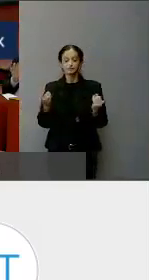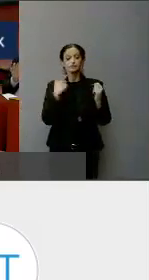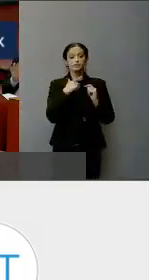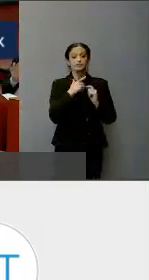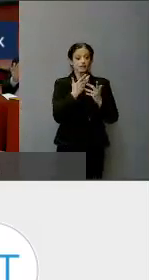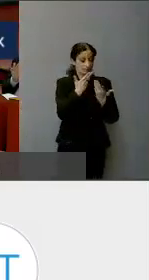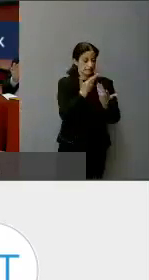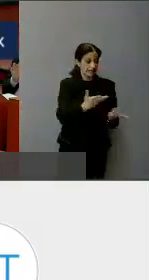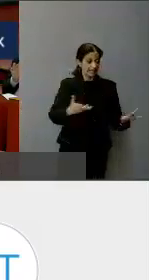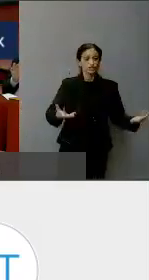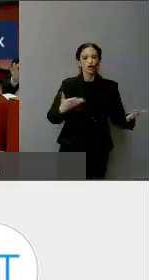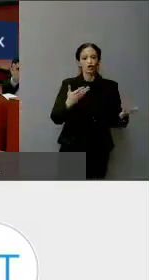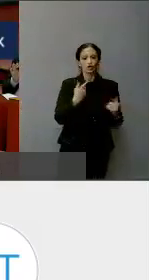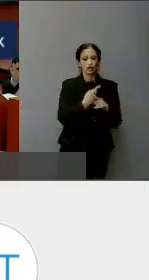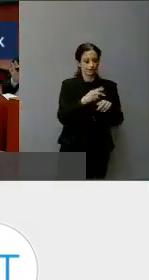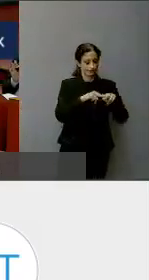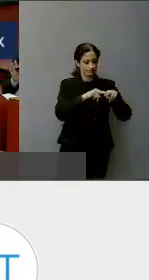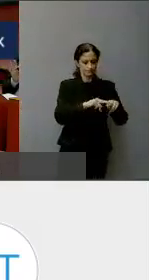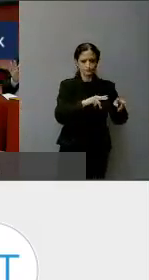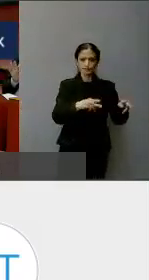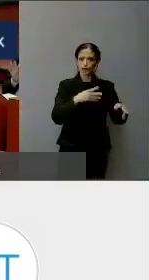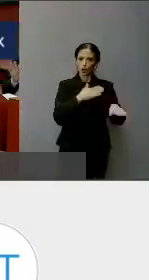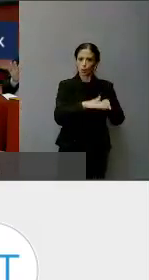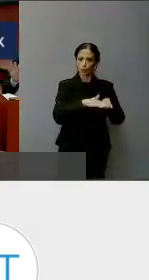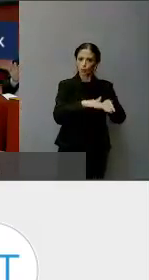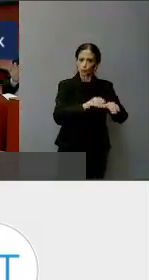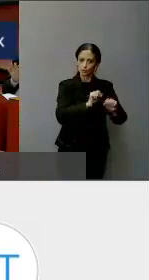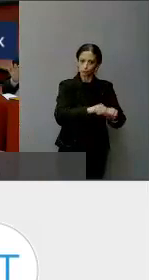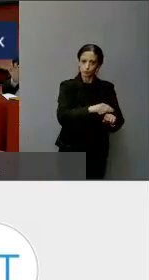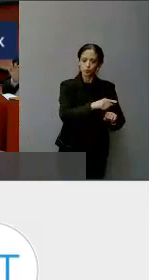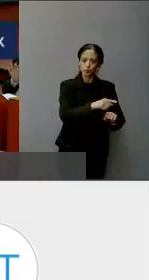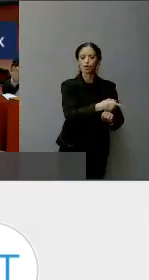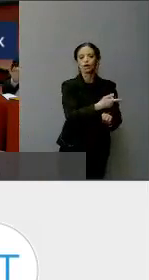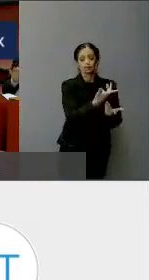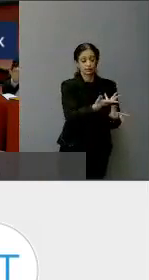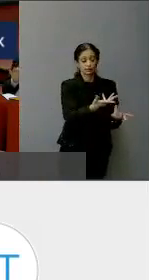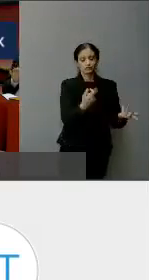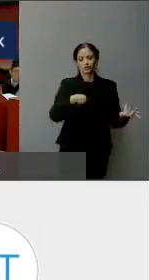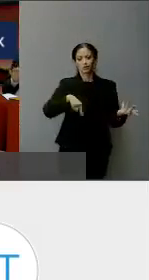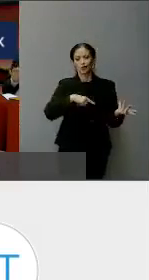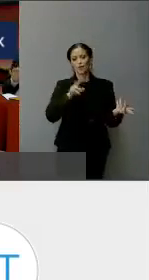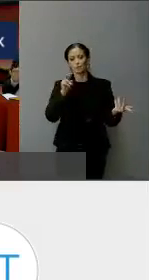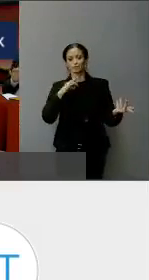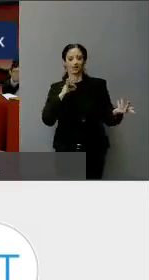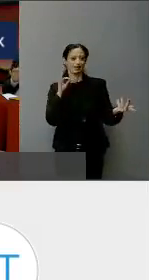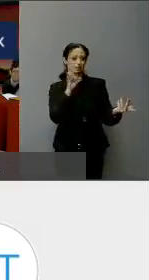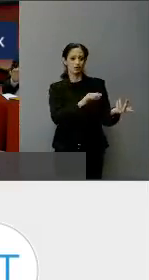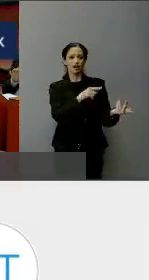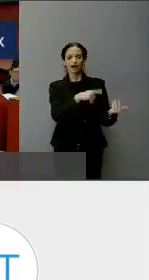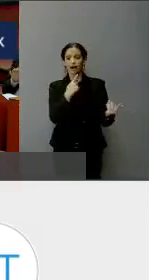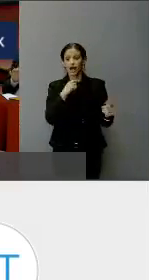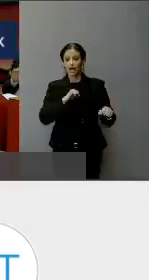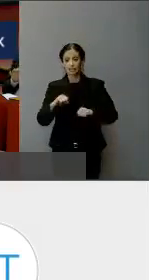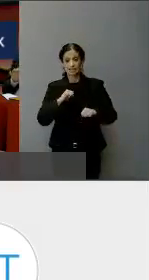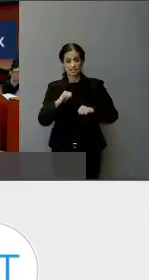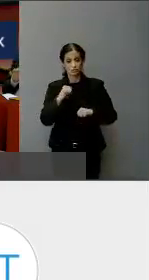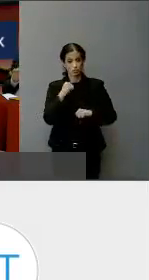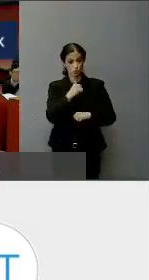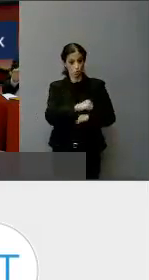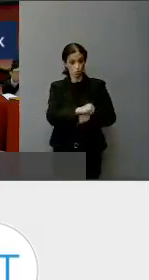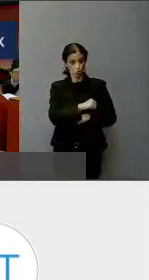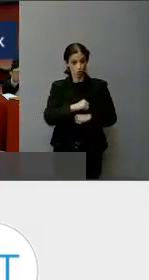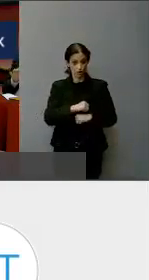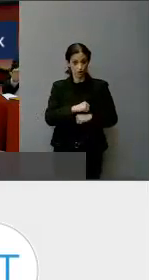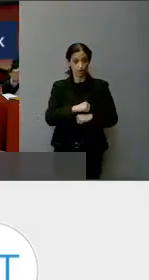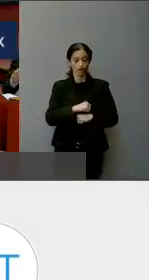fruibile anche dopo l'azione dell'uomo ecco il territorio di cui noi ci dovremmo innamorare e di cui un'amministrazione comunale che